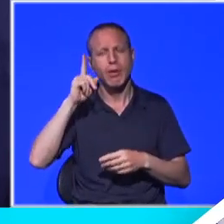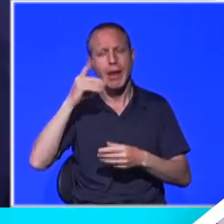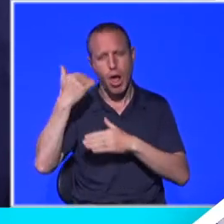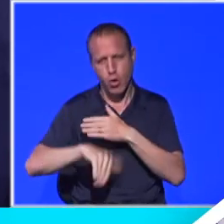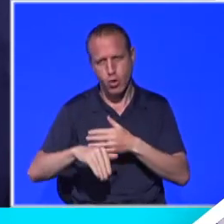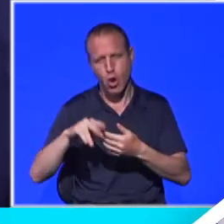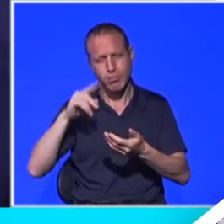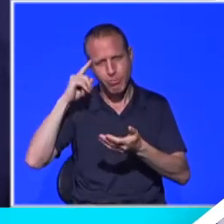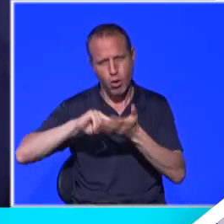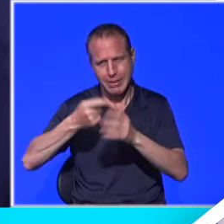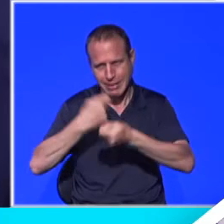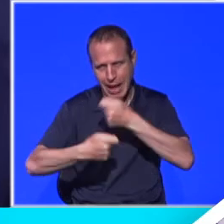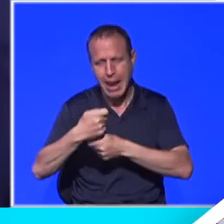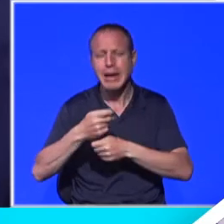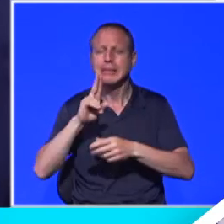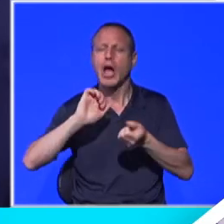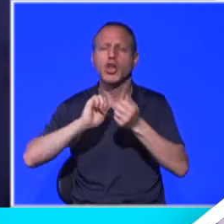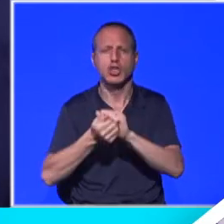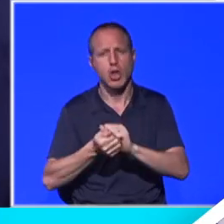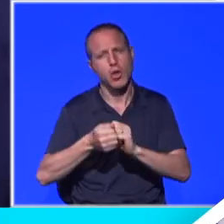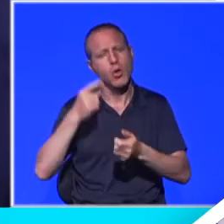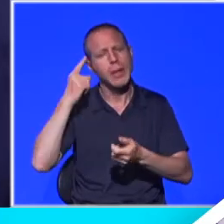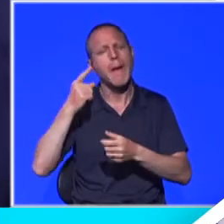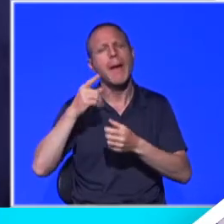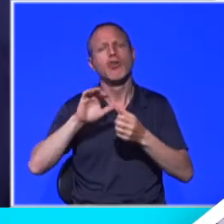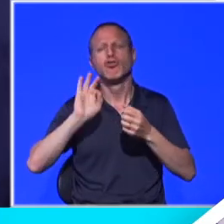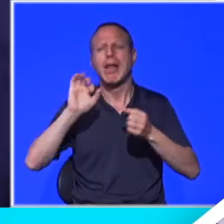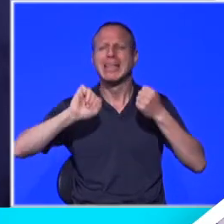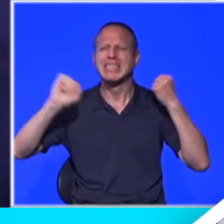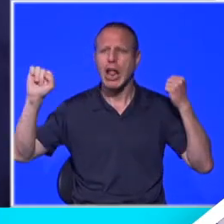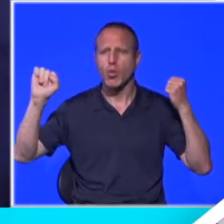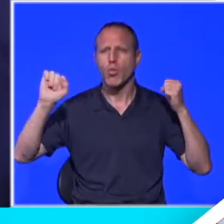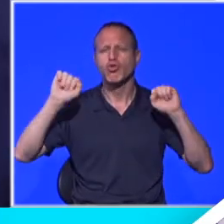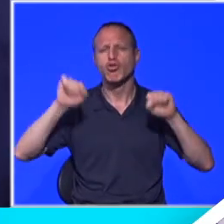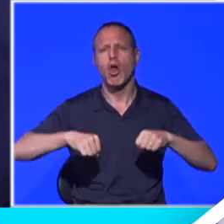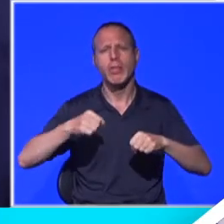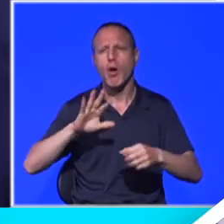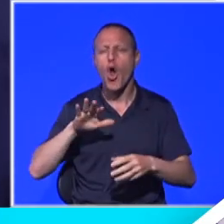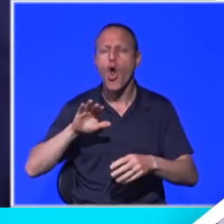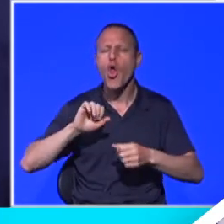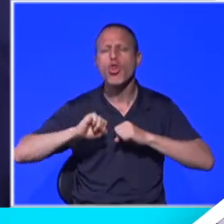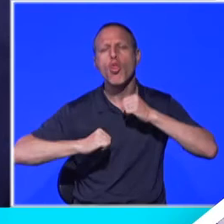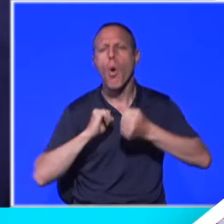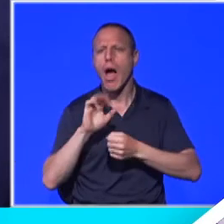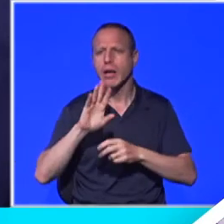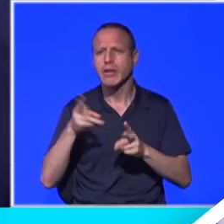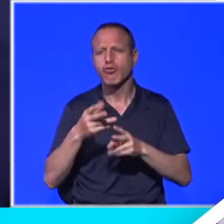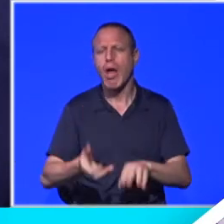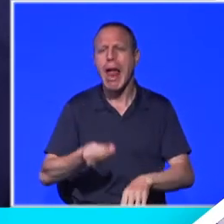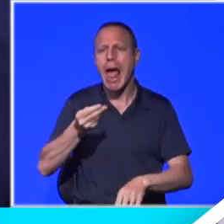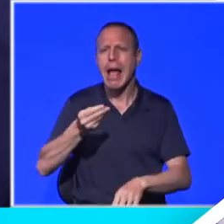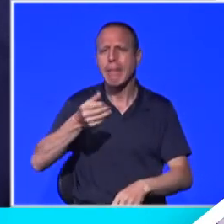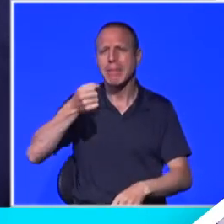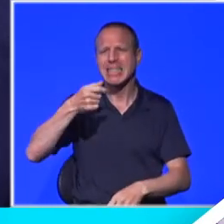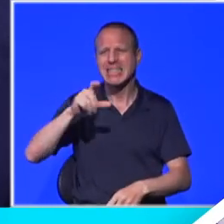הקצה אל הקצה. המדיניות הפרוטקציוניסטית של אותה הסתדרות ששולטת בכל תנועה שלנו, אי אפשר להרים את הספל הזה בלי שההסתדרות